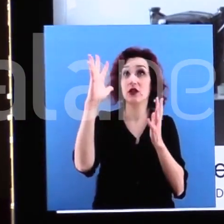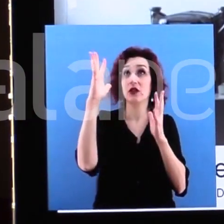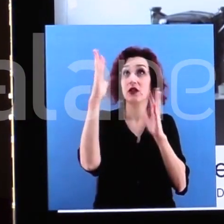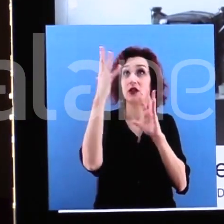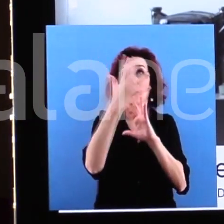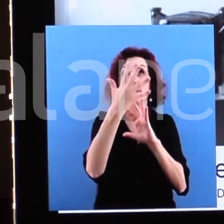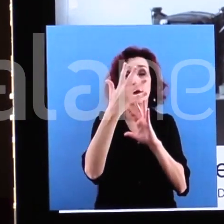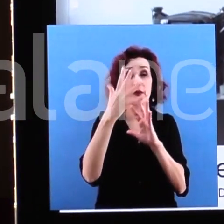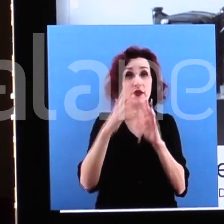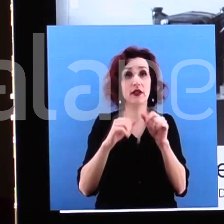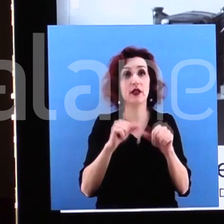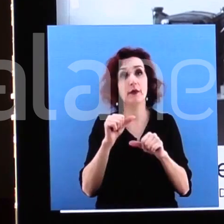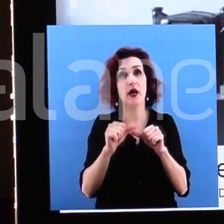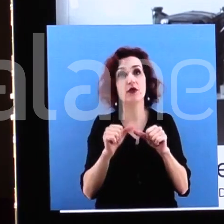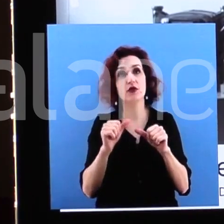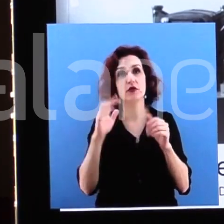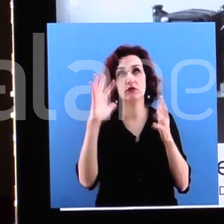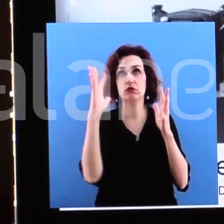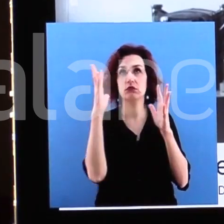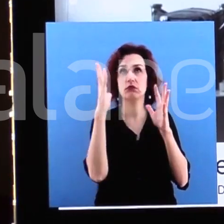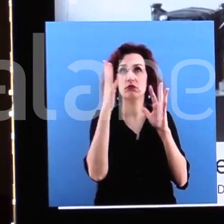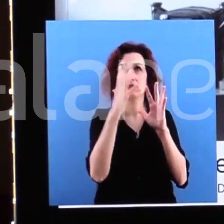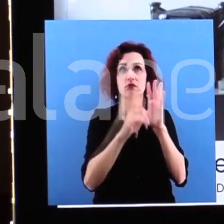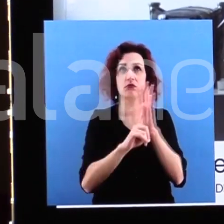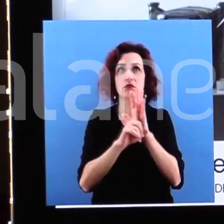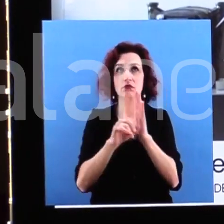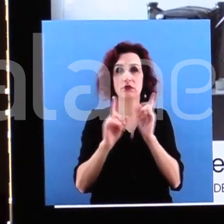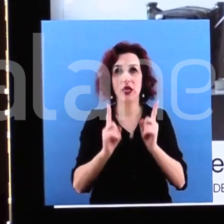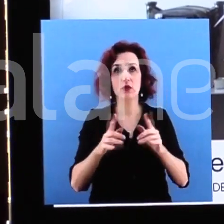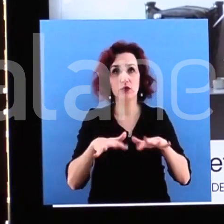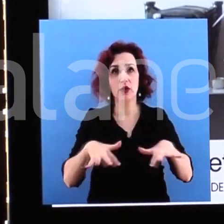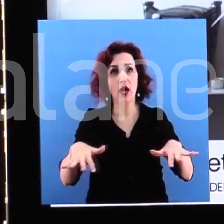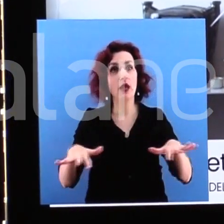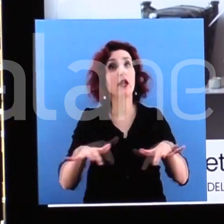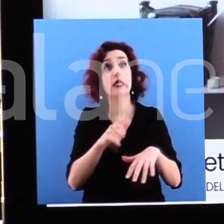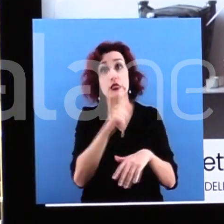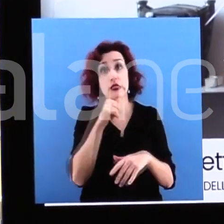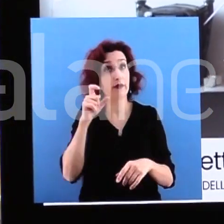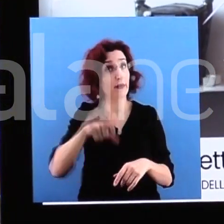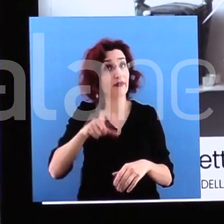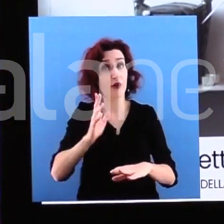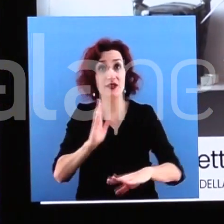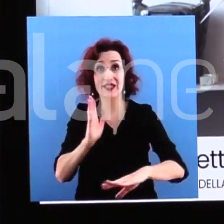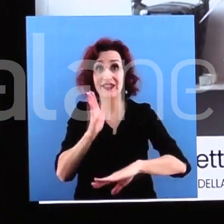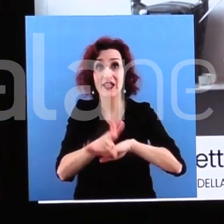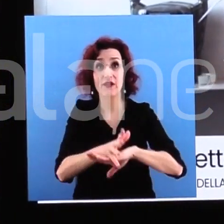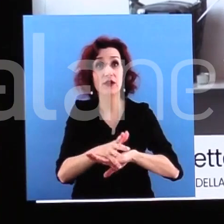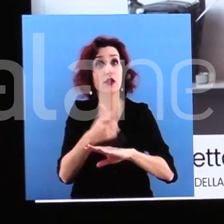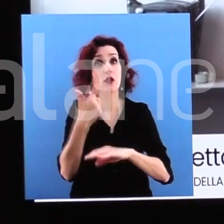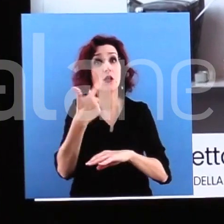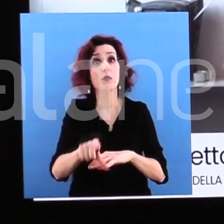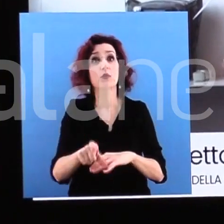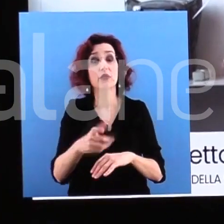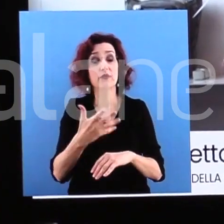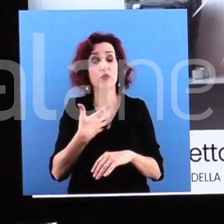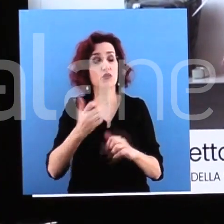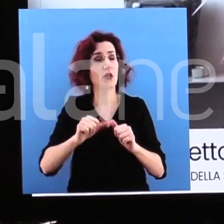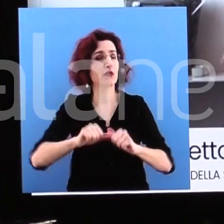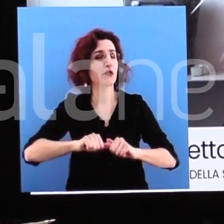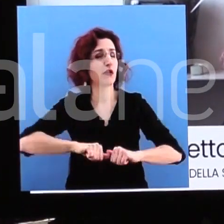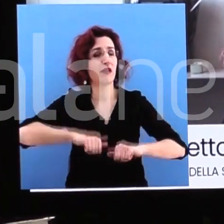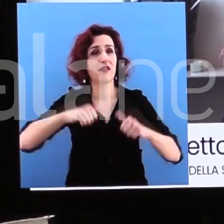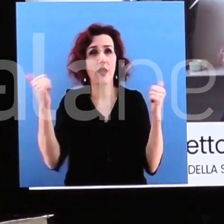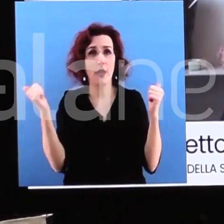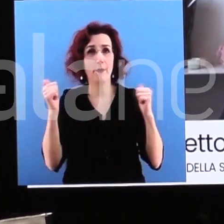rendono evidente la necessità di di intervenire Per colmare il GAP infrastrutturale esistente nel settore